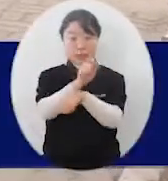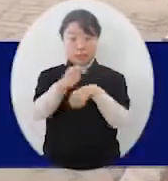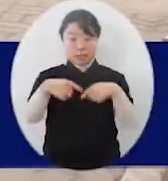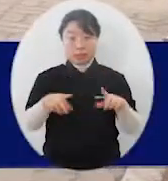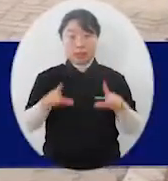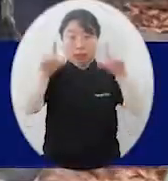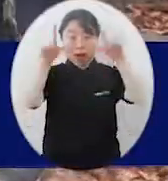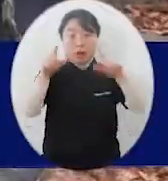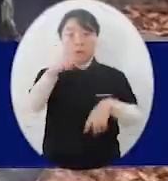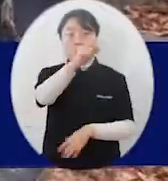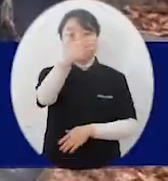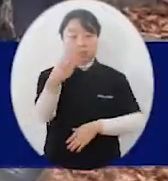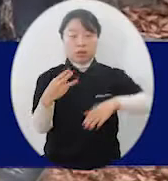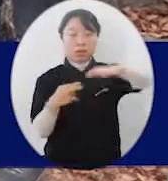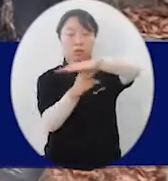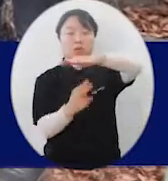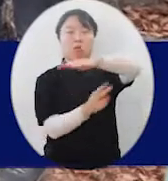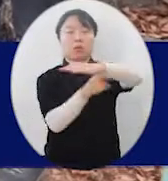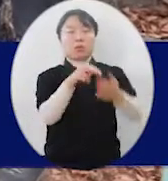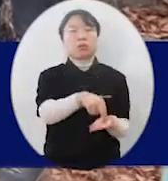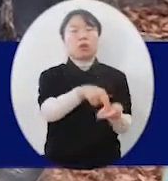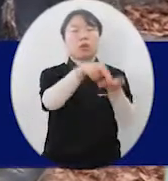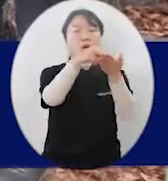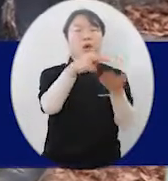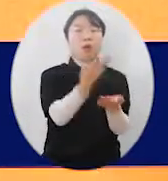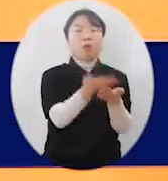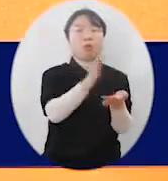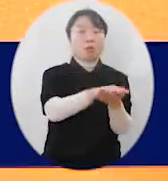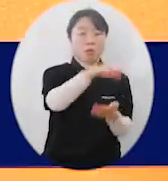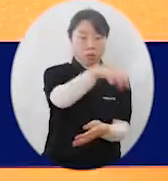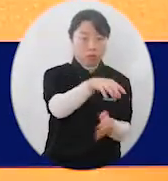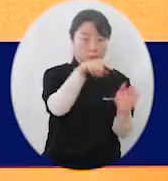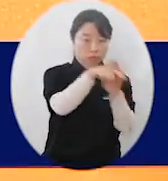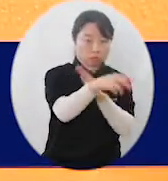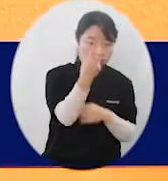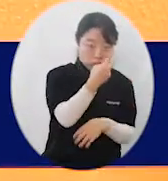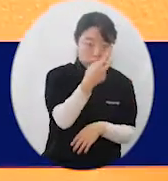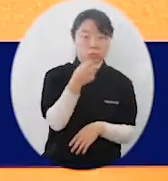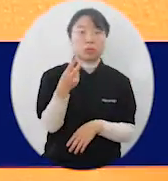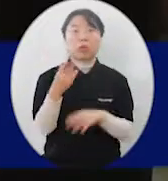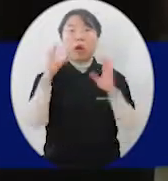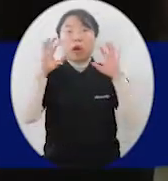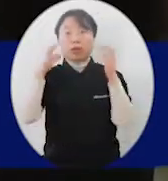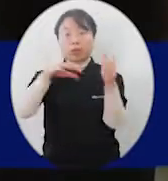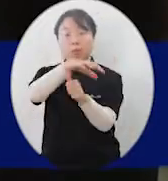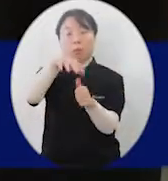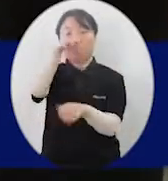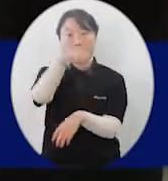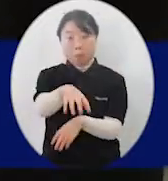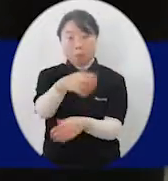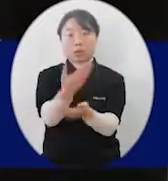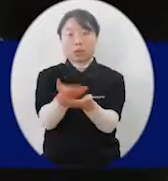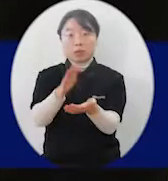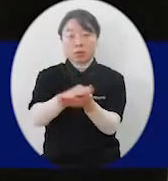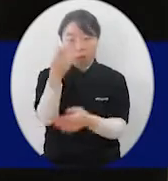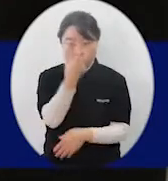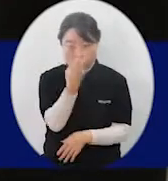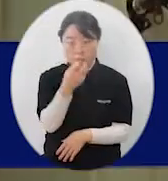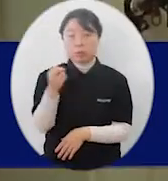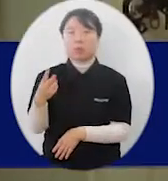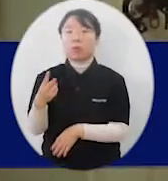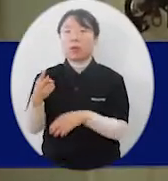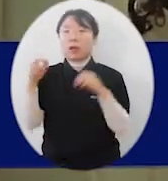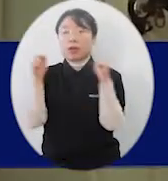고천육교 노후 승강기 보수 현장과 어린이 보호구역 정비 현장, 겨울철 도로 상습 결빙 지역 및